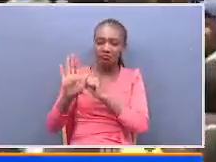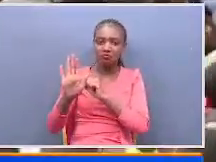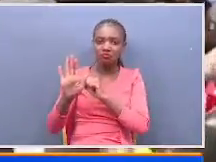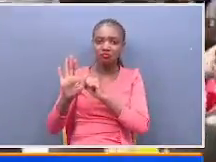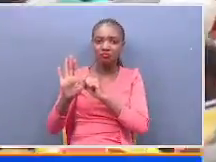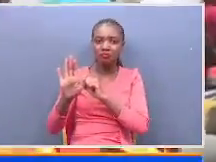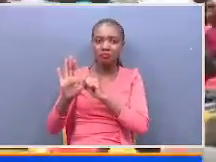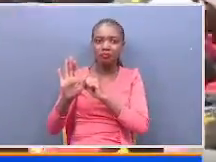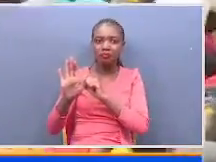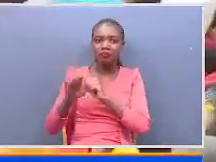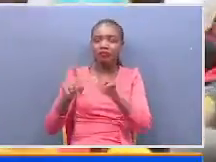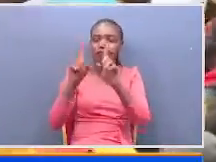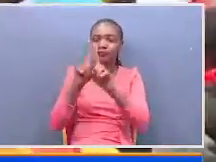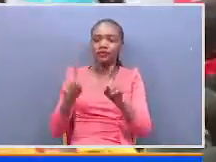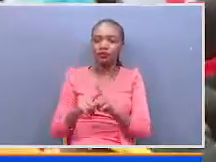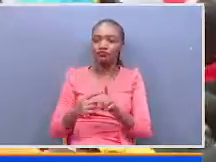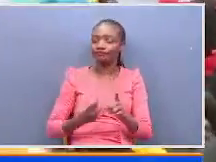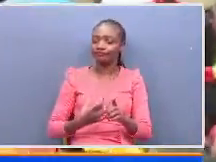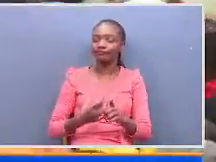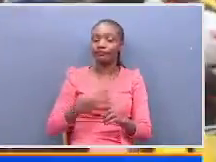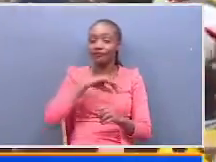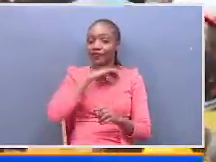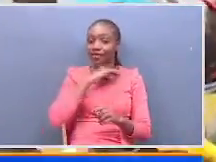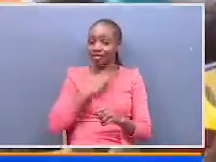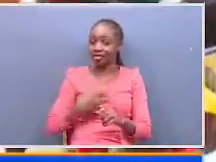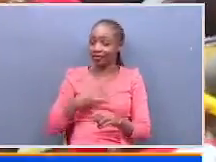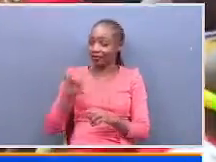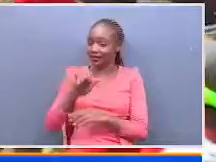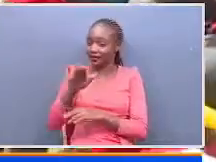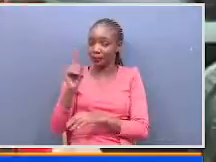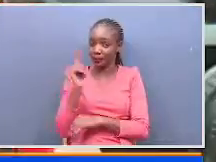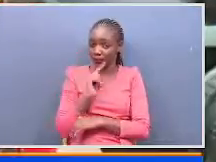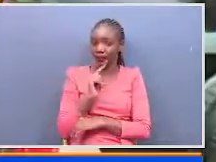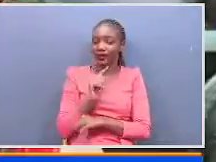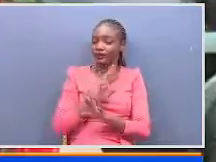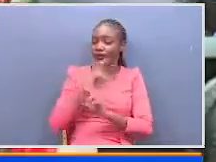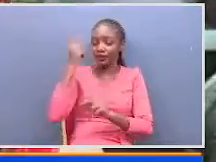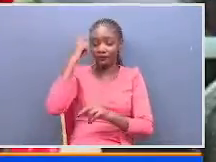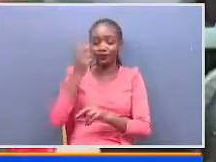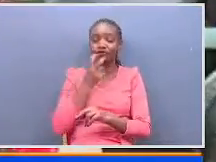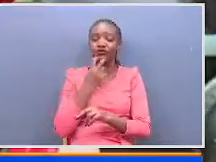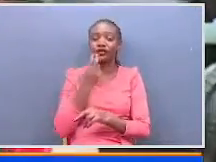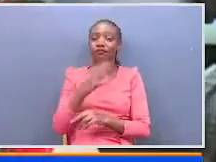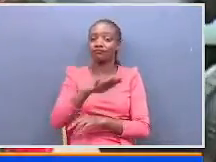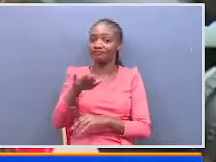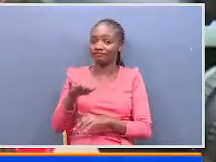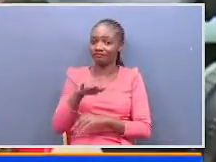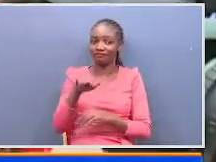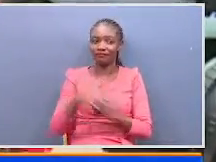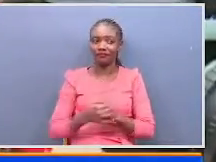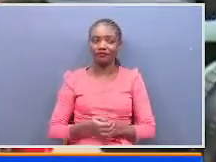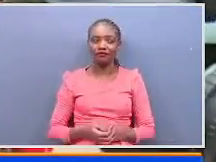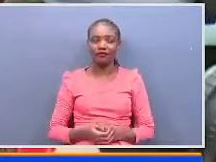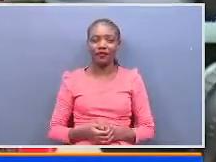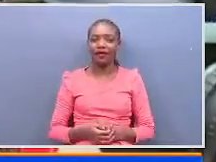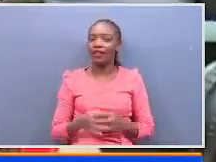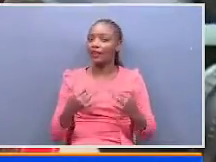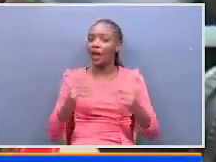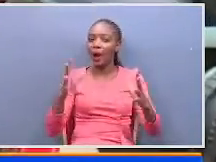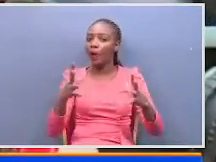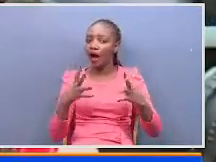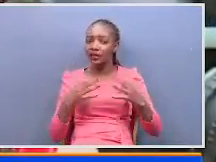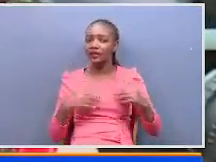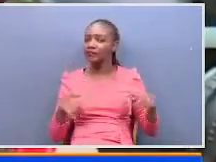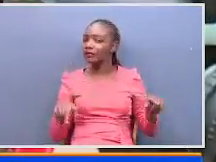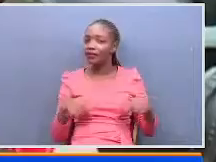has also made significant trips to the region ahead of Tuesday's vote. Na chief